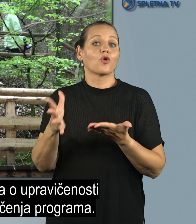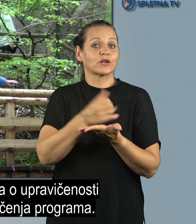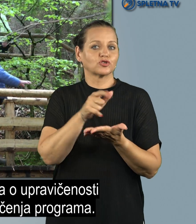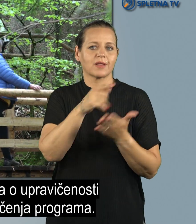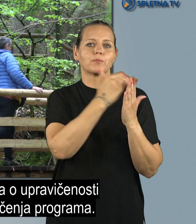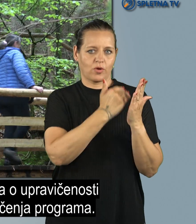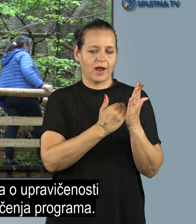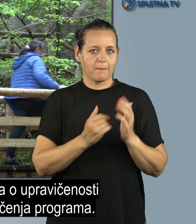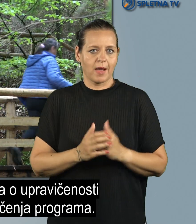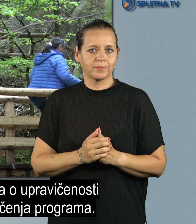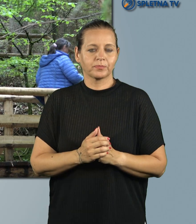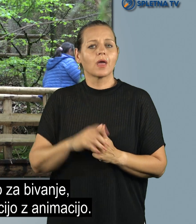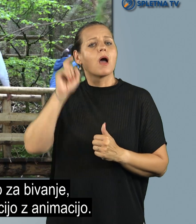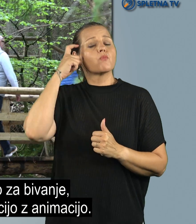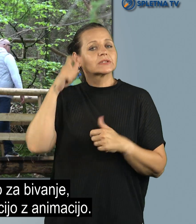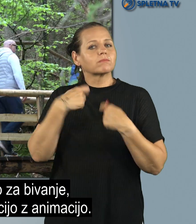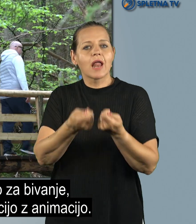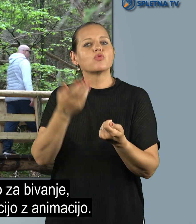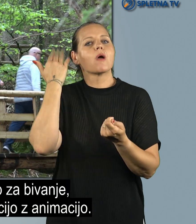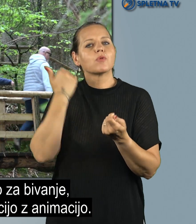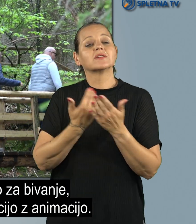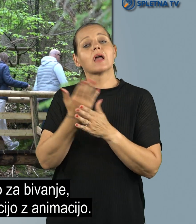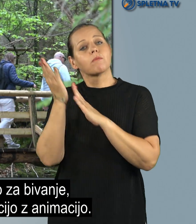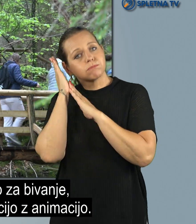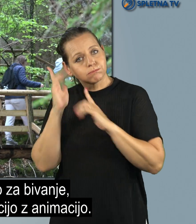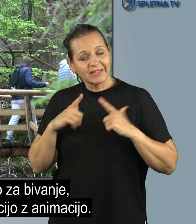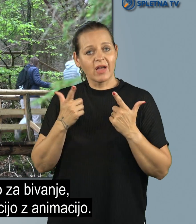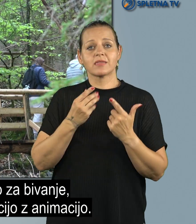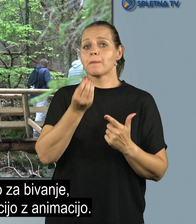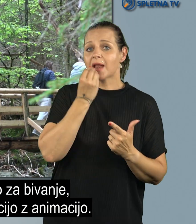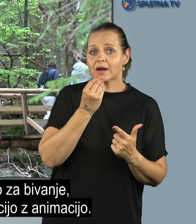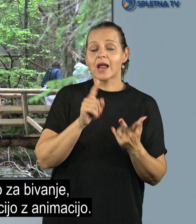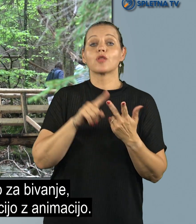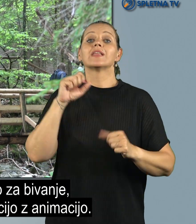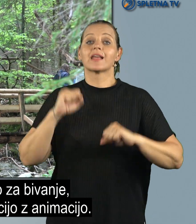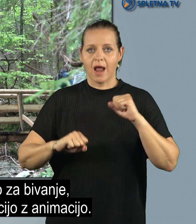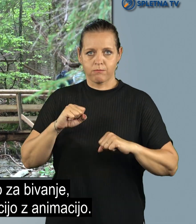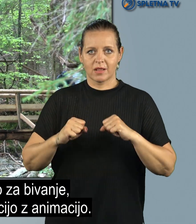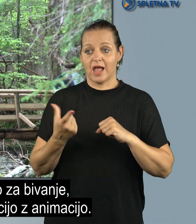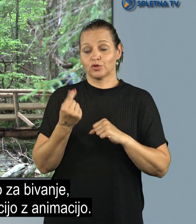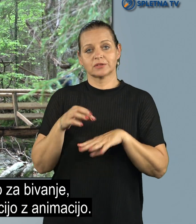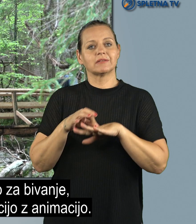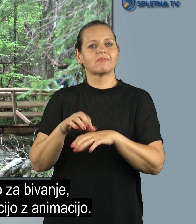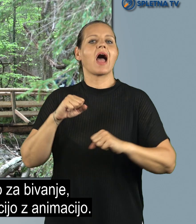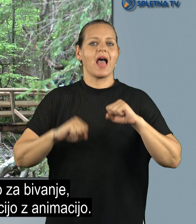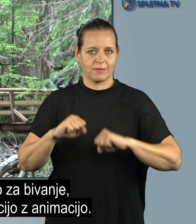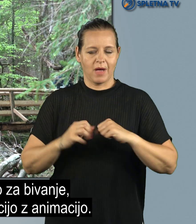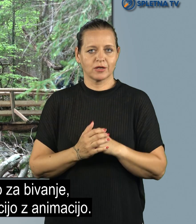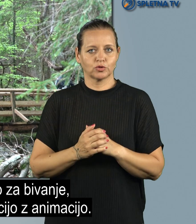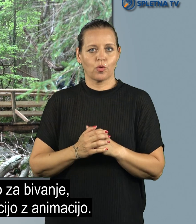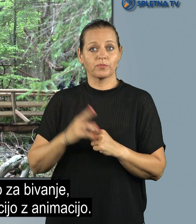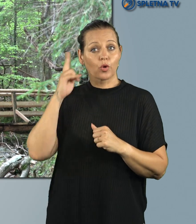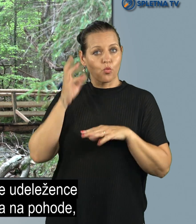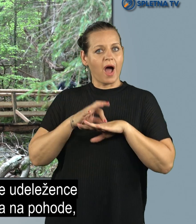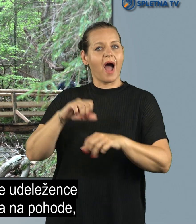brezplačnega koriščenja programa. Poskrbljeno je bilo za bivanje, prehrano in rehabilitacijo z